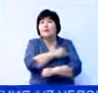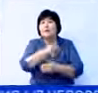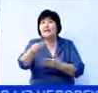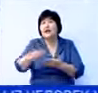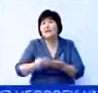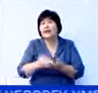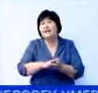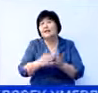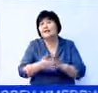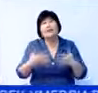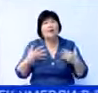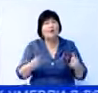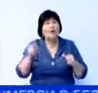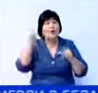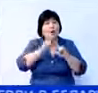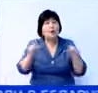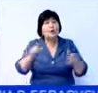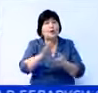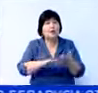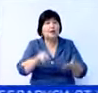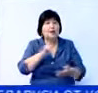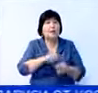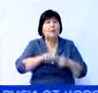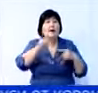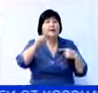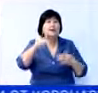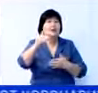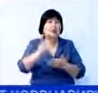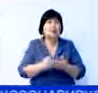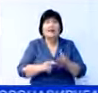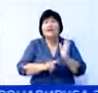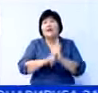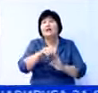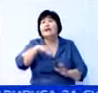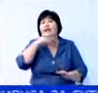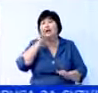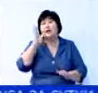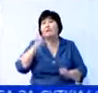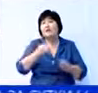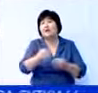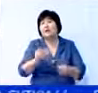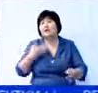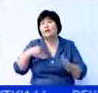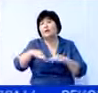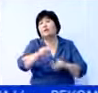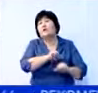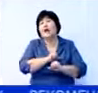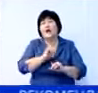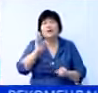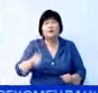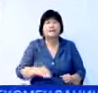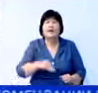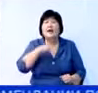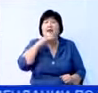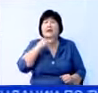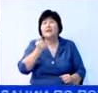о состоянии здоровья. Школы продолжают работу в дистанционном режиме. Начальные классы уйдут досрочно на каникулы. Начальные классы